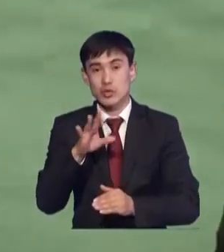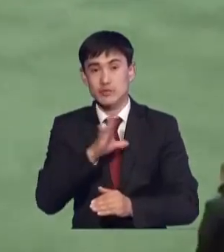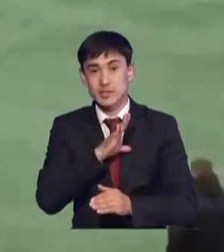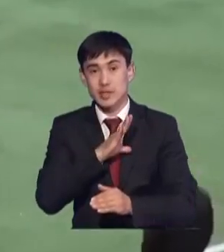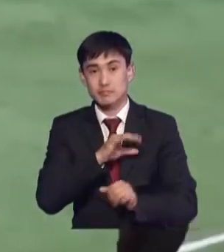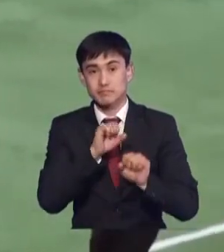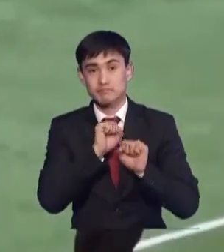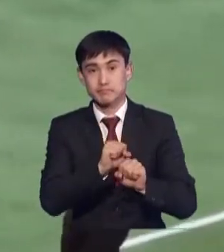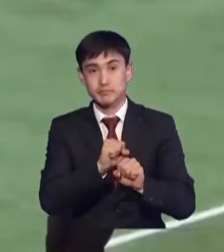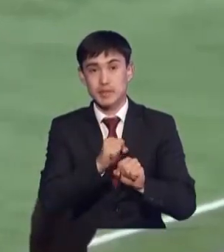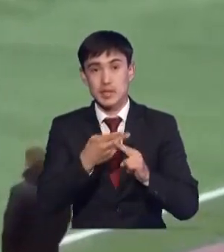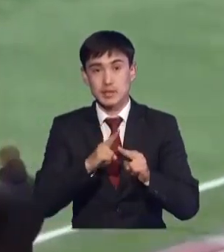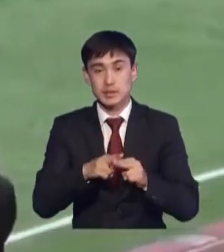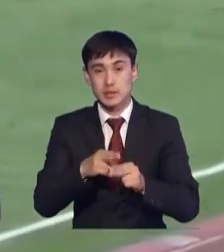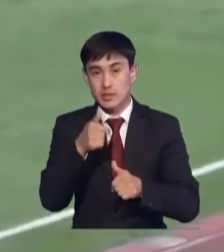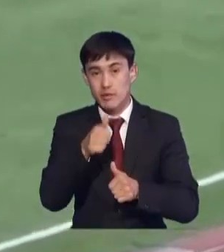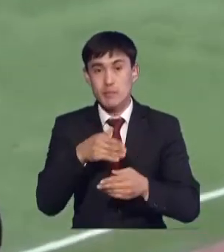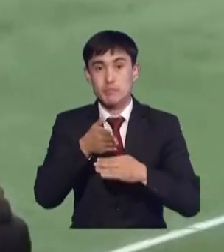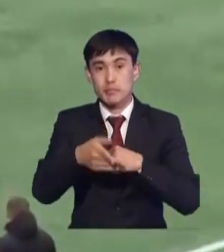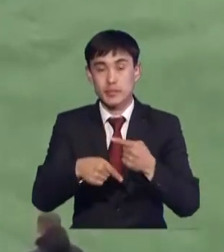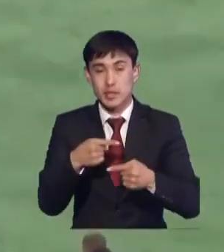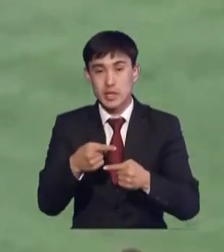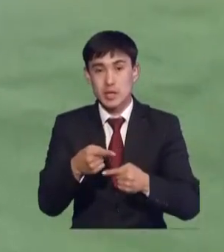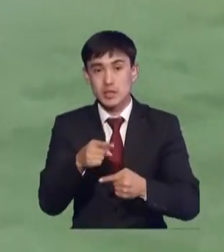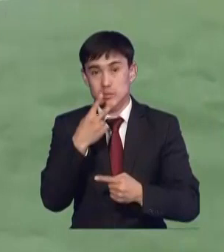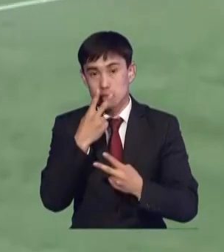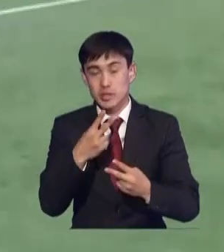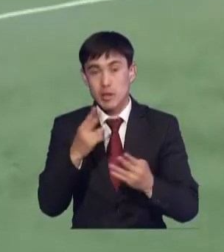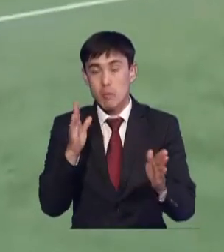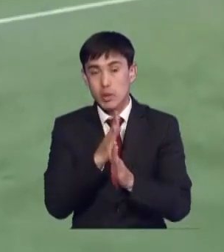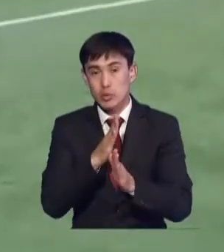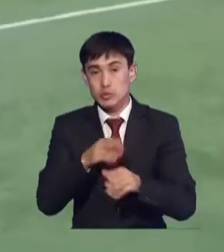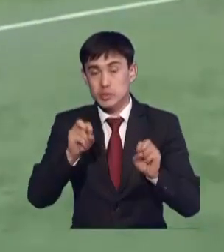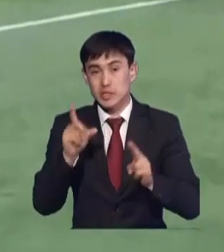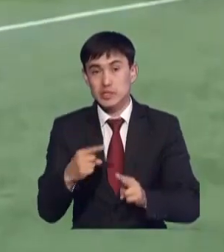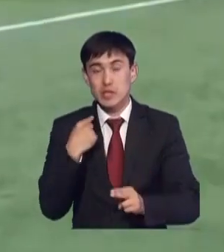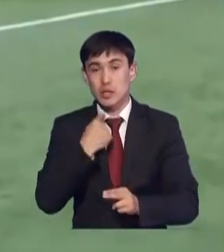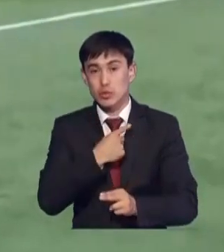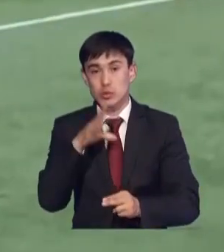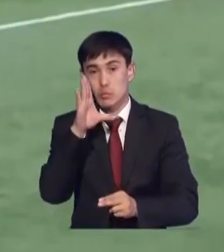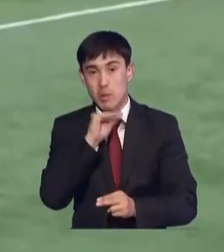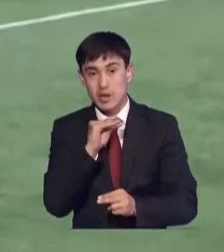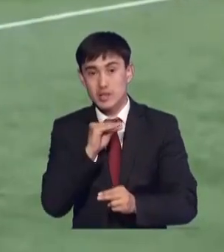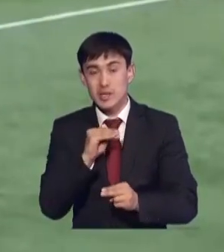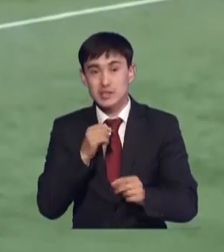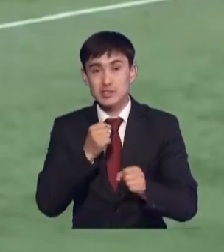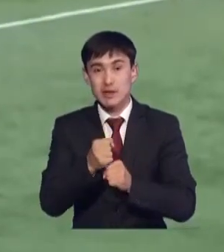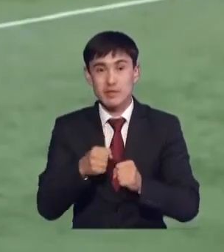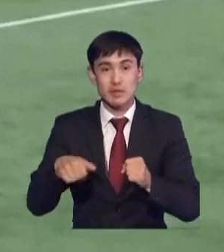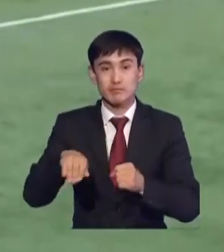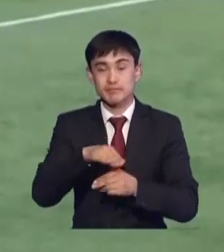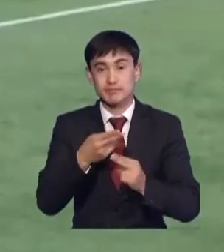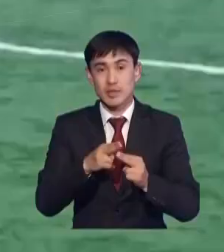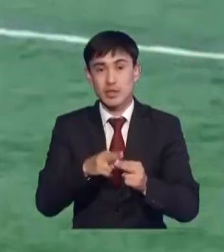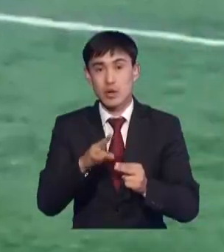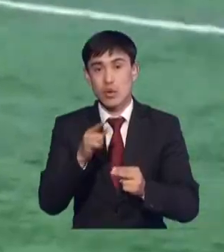непреодолимым препятствием не давая мячу пересечь линию несмотря на прогнозы скептиков талко Курган сам удалось заставить голкипера арау